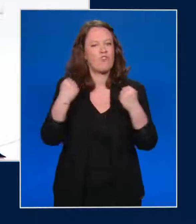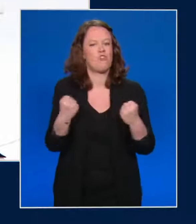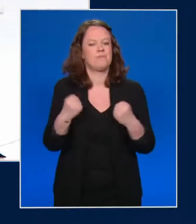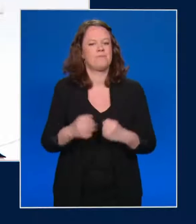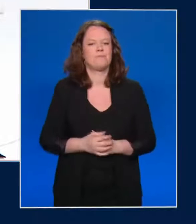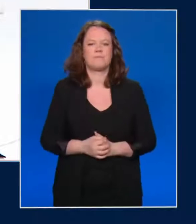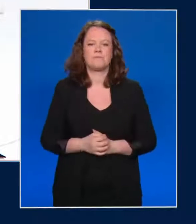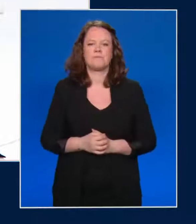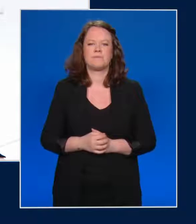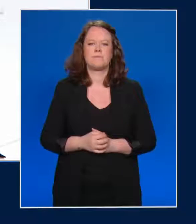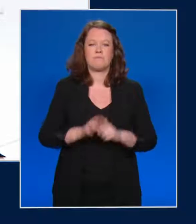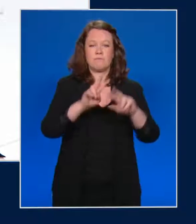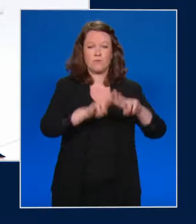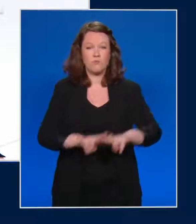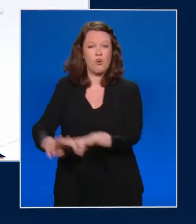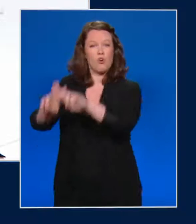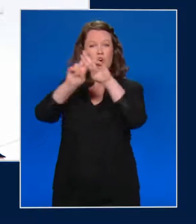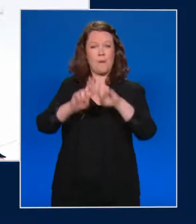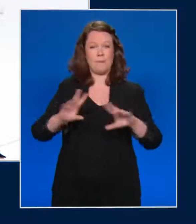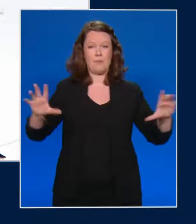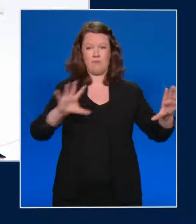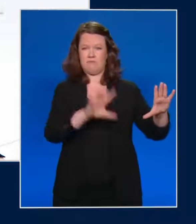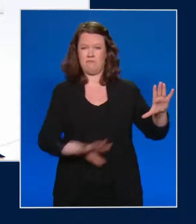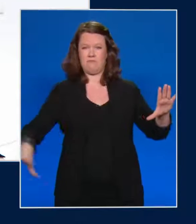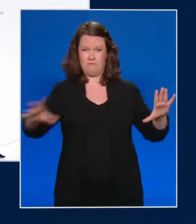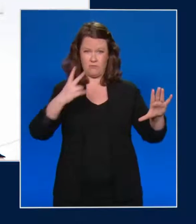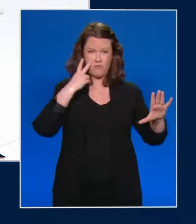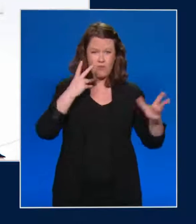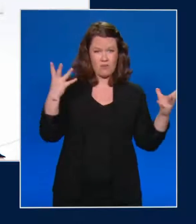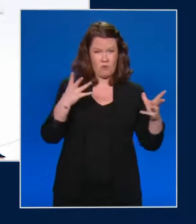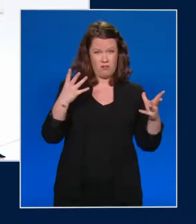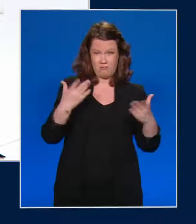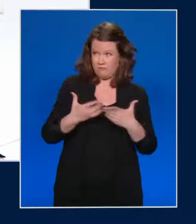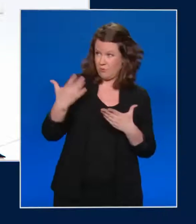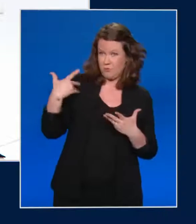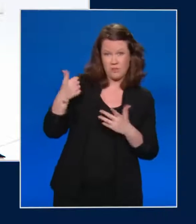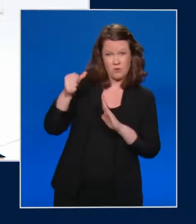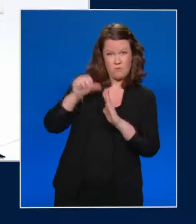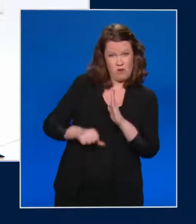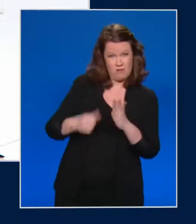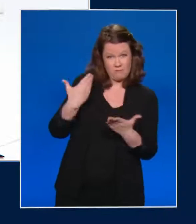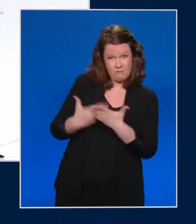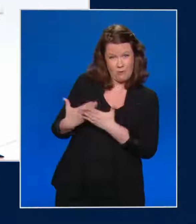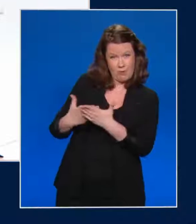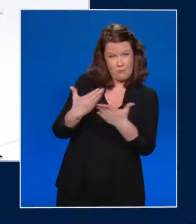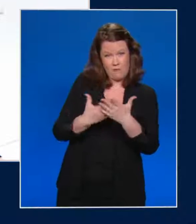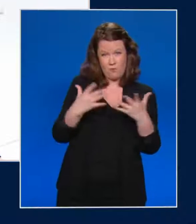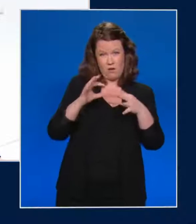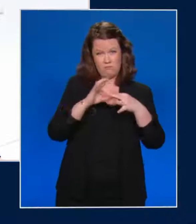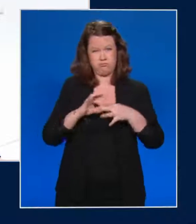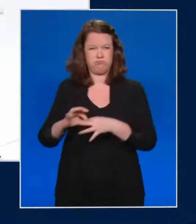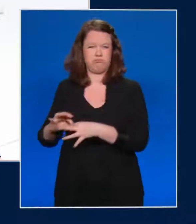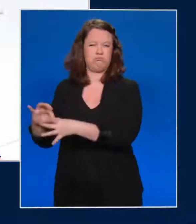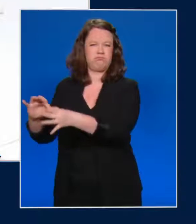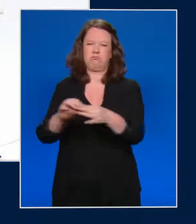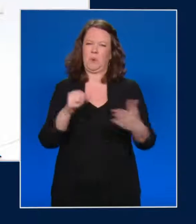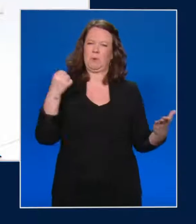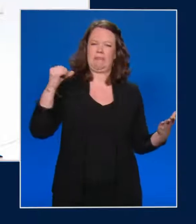démontre comme elle l'a fait ces derniers mois une unité remarquable elle doit désormais accepté de payer